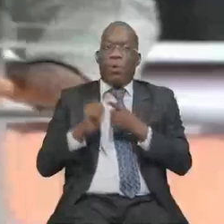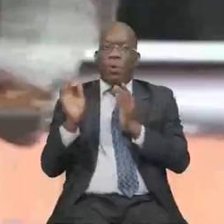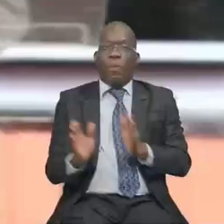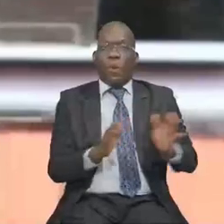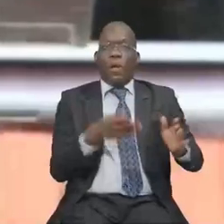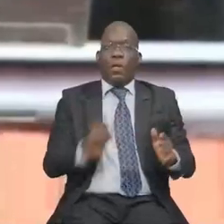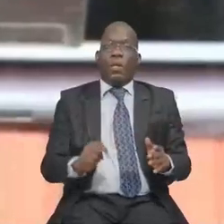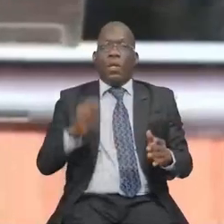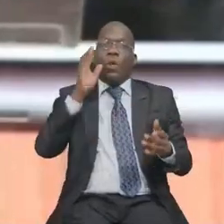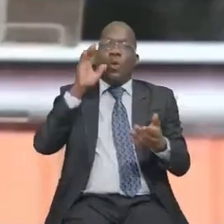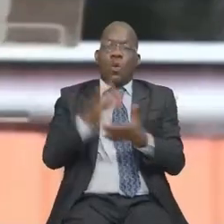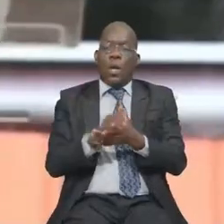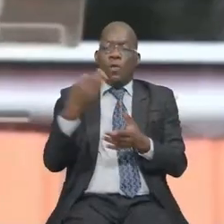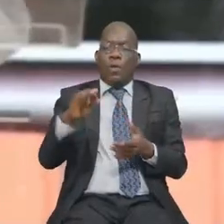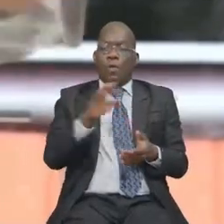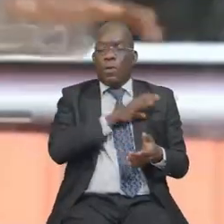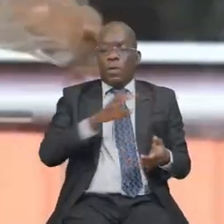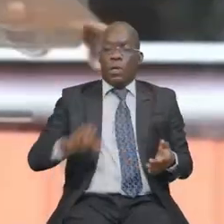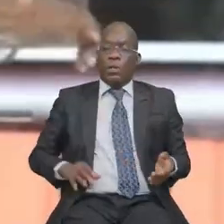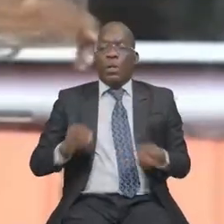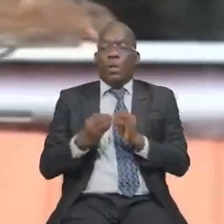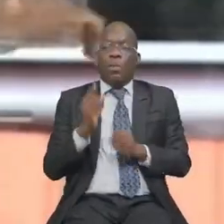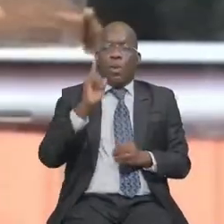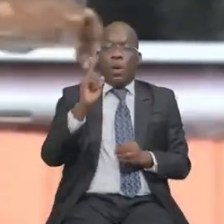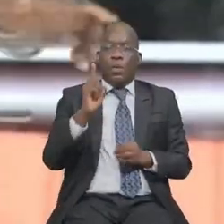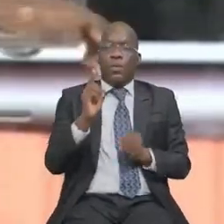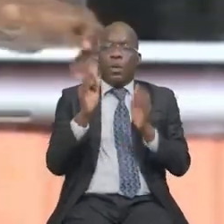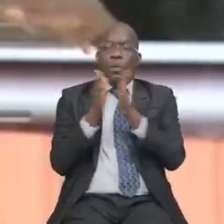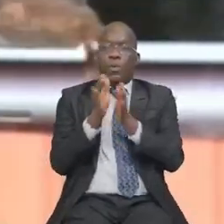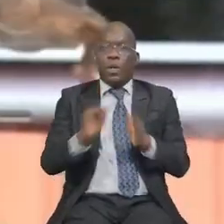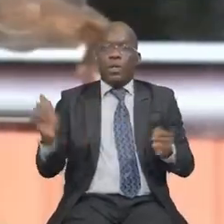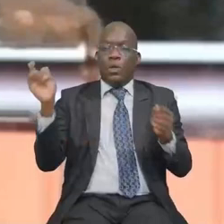de Christ. Premier point, prier pour posséder.